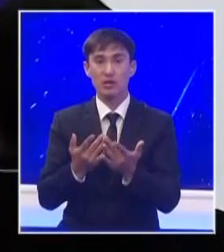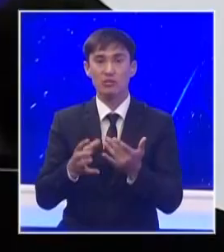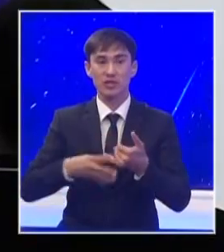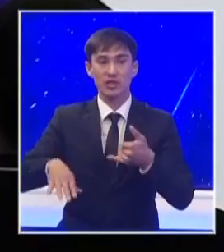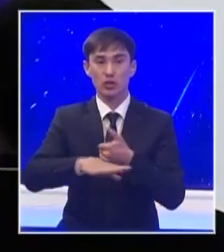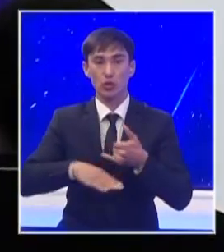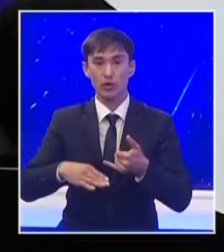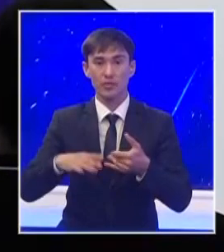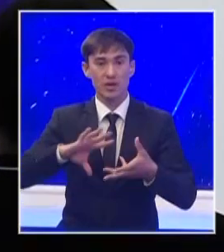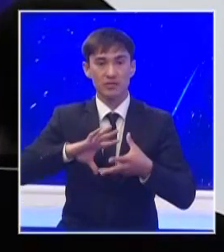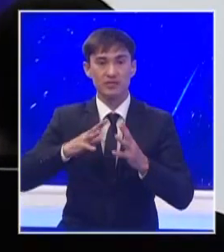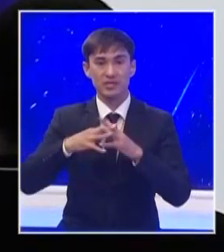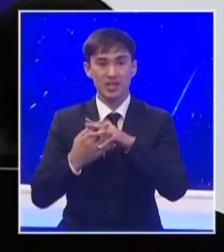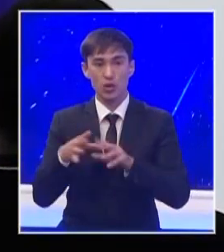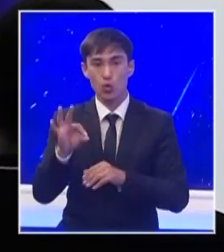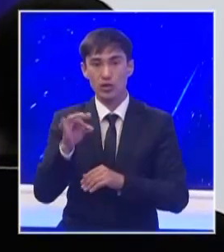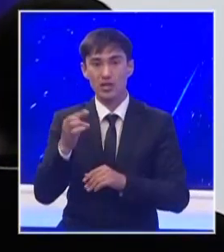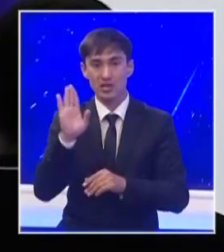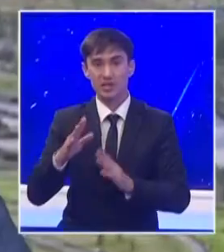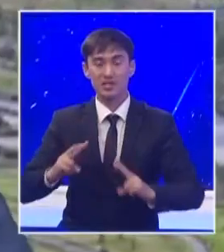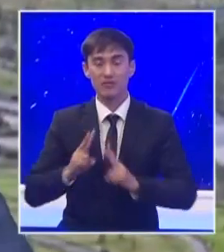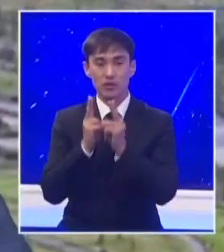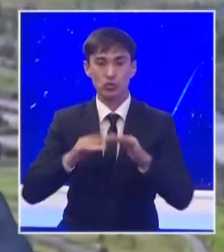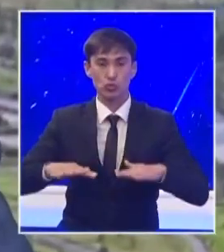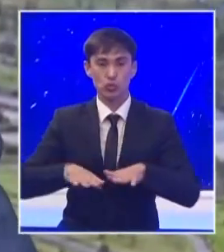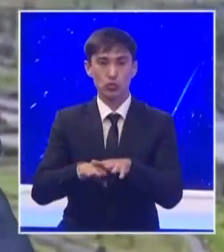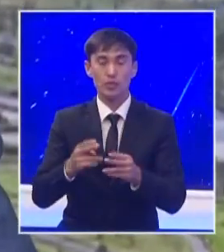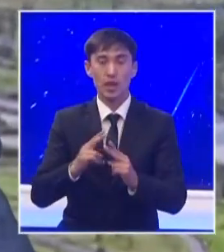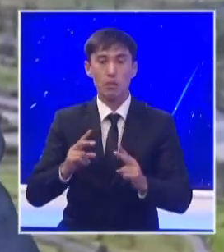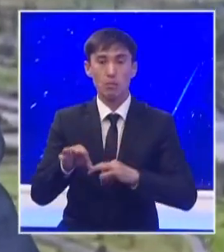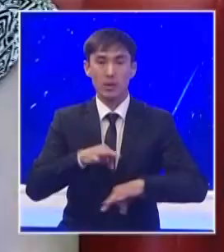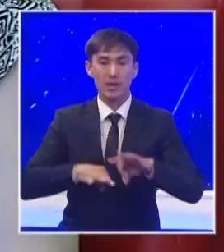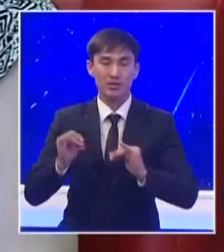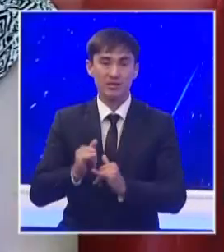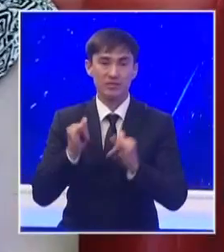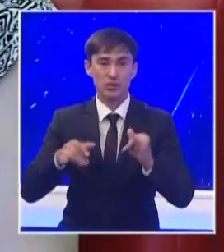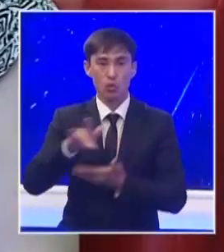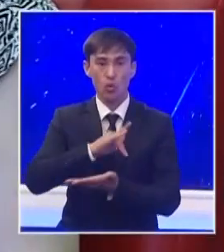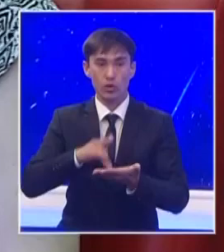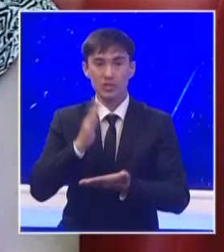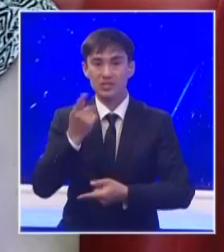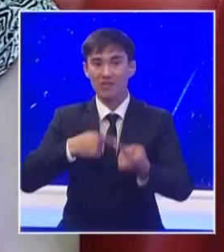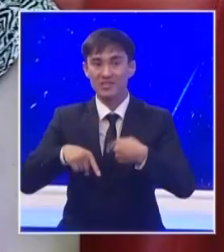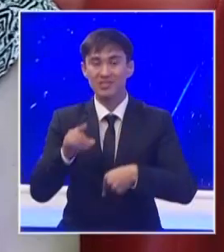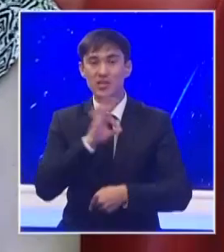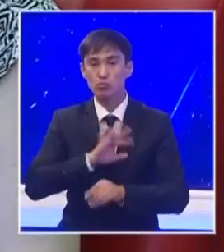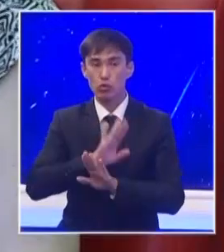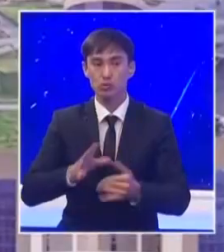территории лишь в селе Утина имеется необходимая инфраструктура. Также по проекту развития города речь идет и о возврате